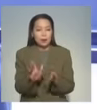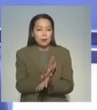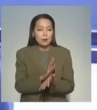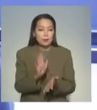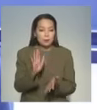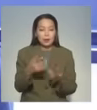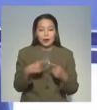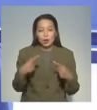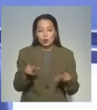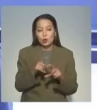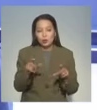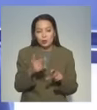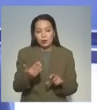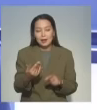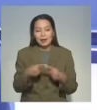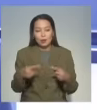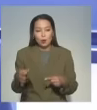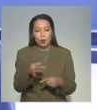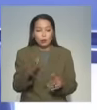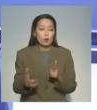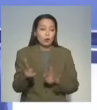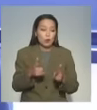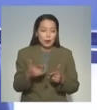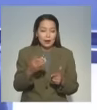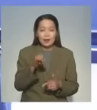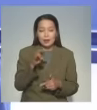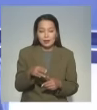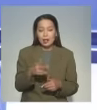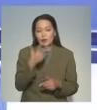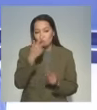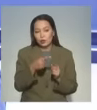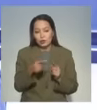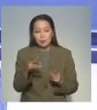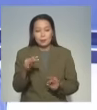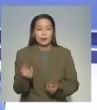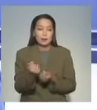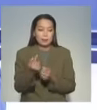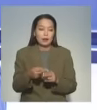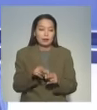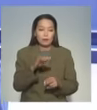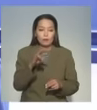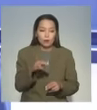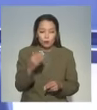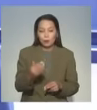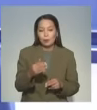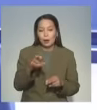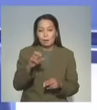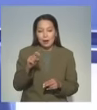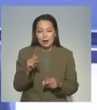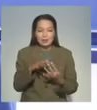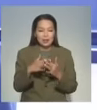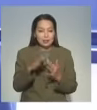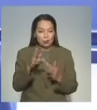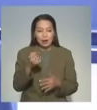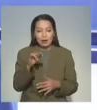А другие школьники из нашей области будут готовиться к ЕНТ в течение 3 лет при поддержке этого фонда. Кроме того, на базе школы «Айканат»